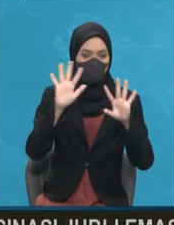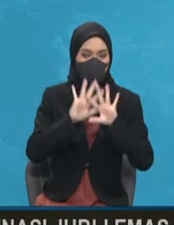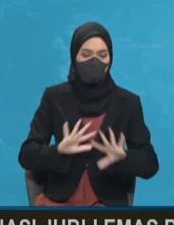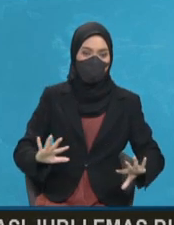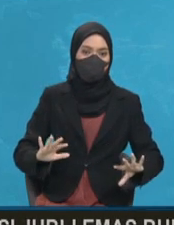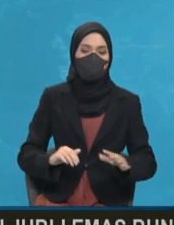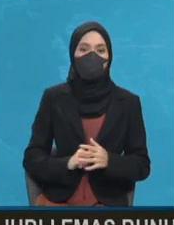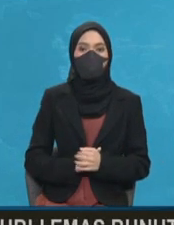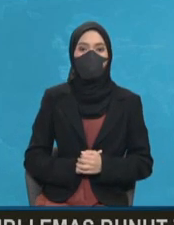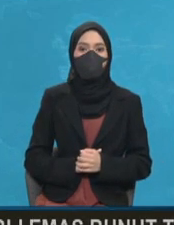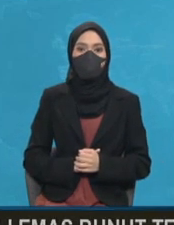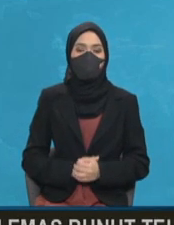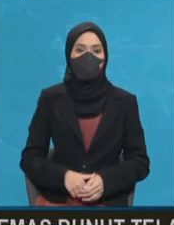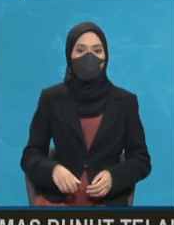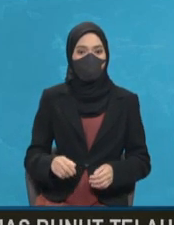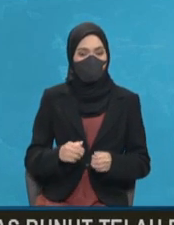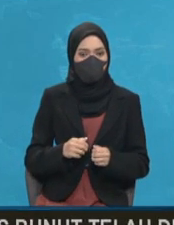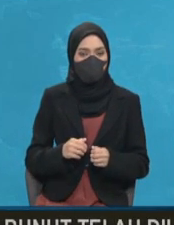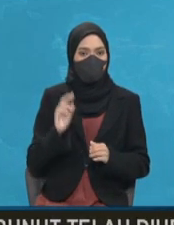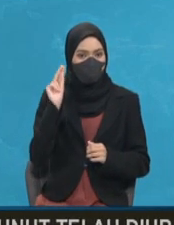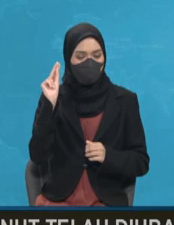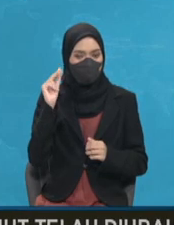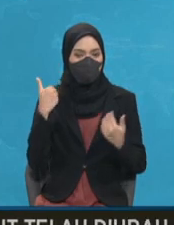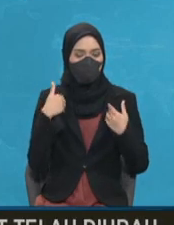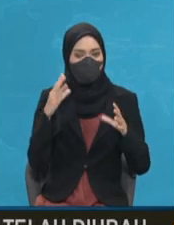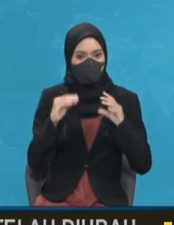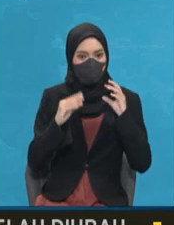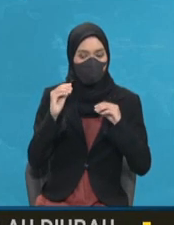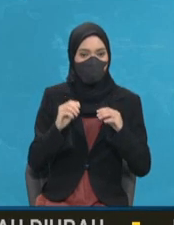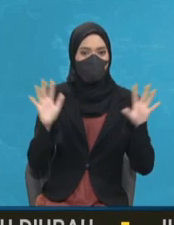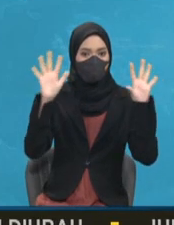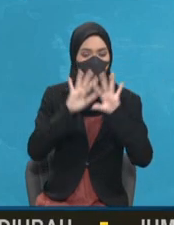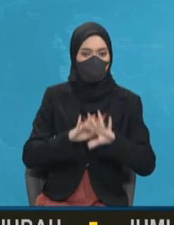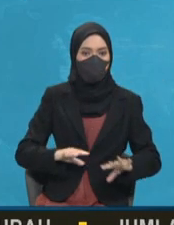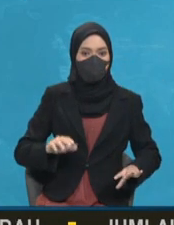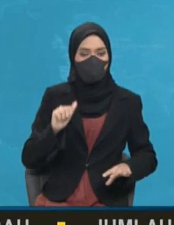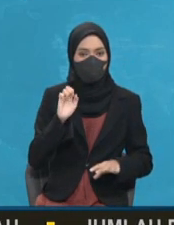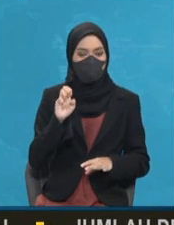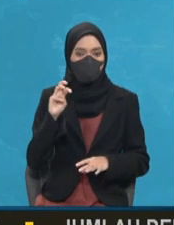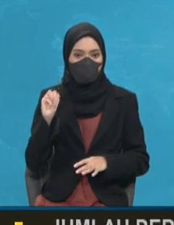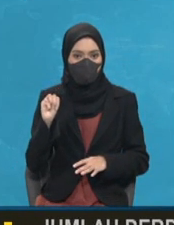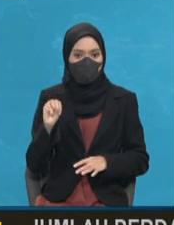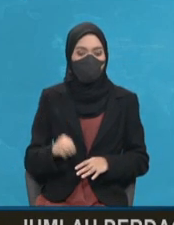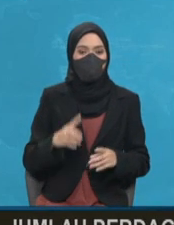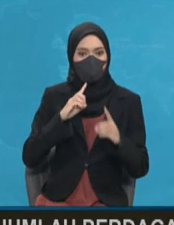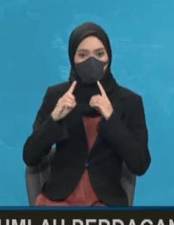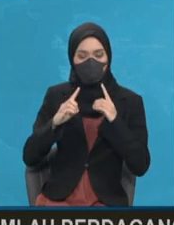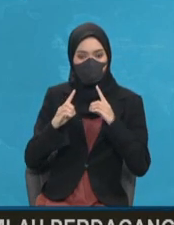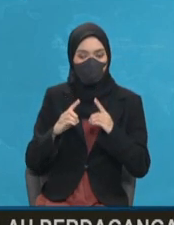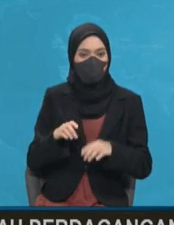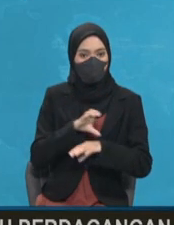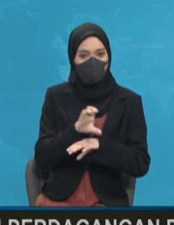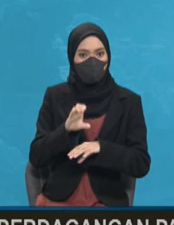persiapan menjelang masyarakat menteri-menteri ekonomi ASEAN hymn Danau konsultasi Rakan kongsi yang